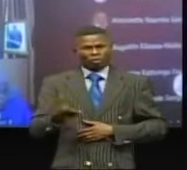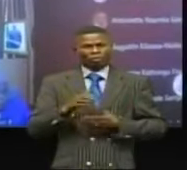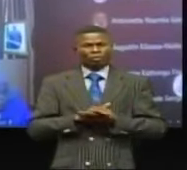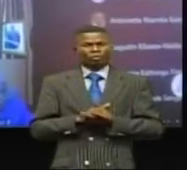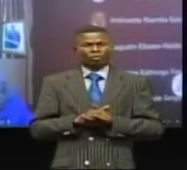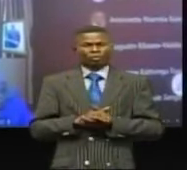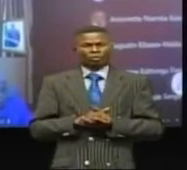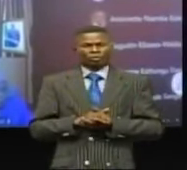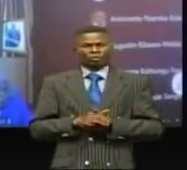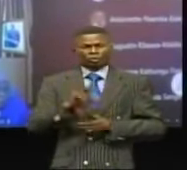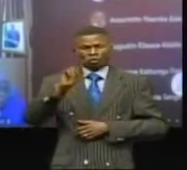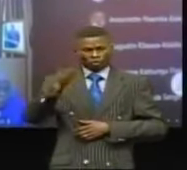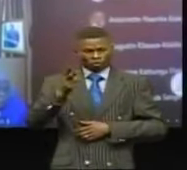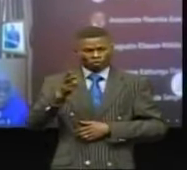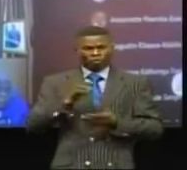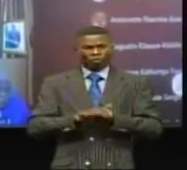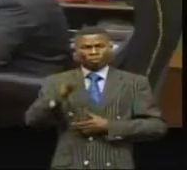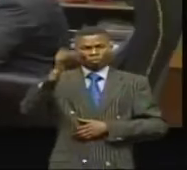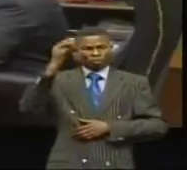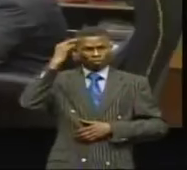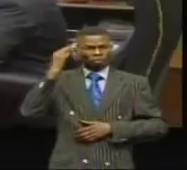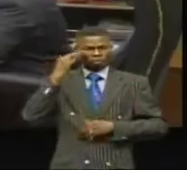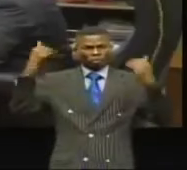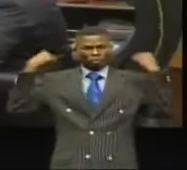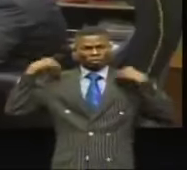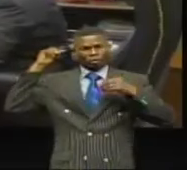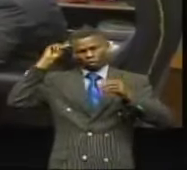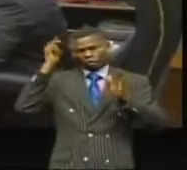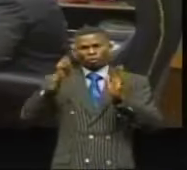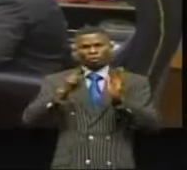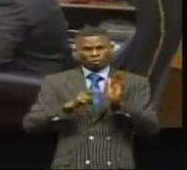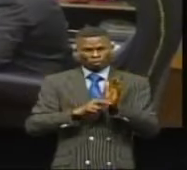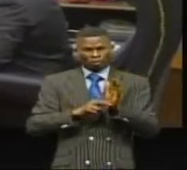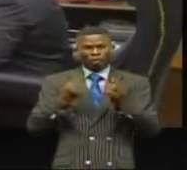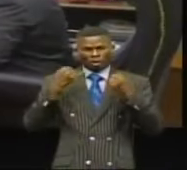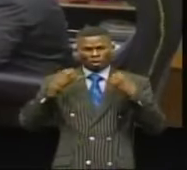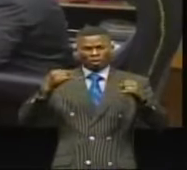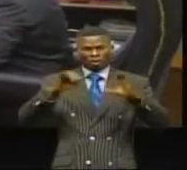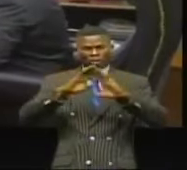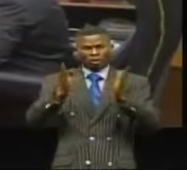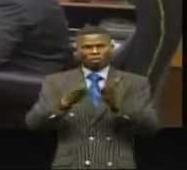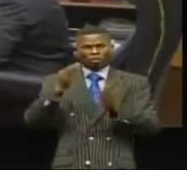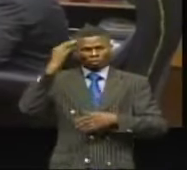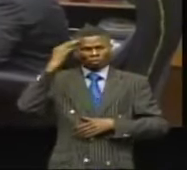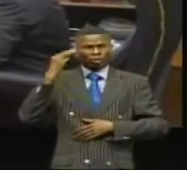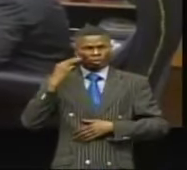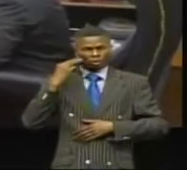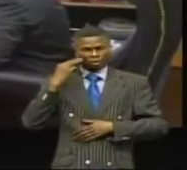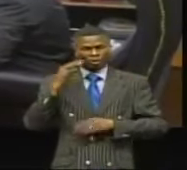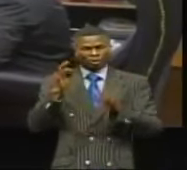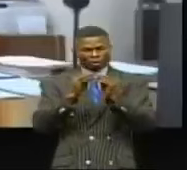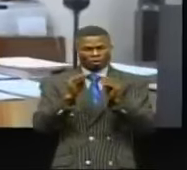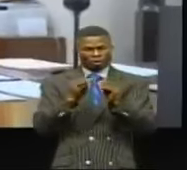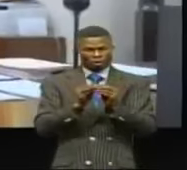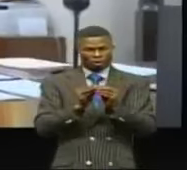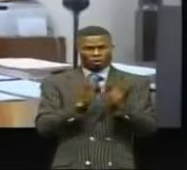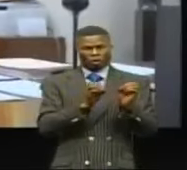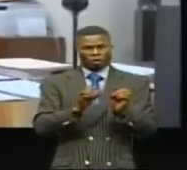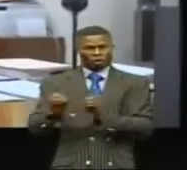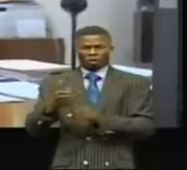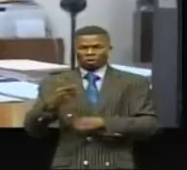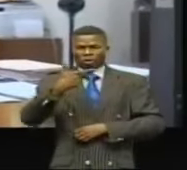En second lieu, le Premier ministre chef du gouvernement a informé le Conseil sur la réunion qu'il a présidée le